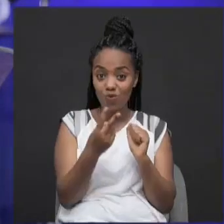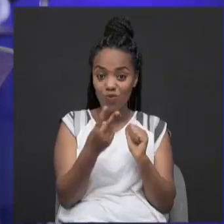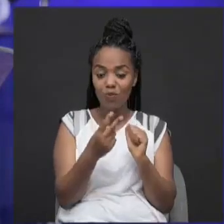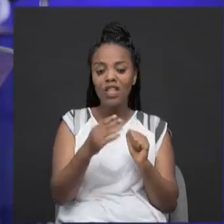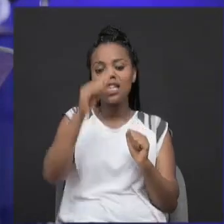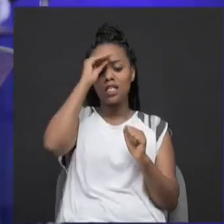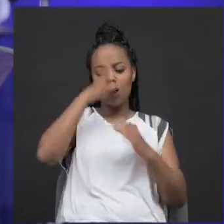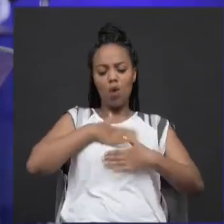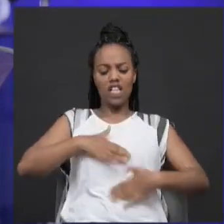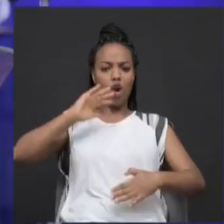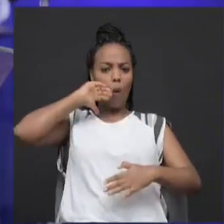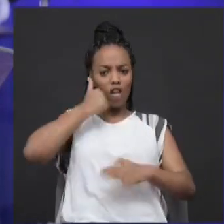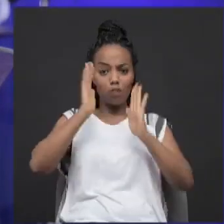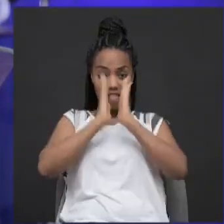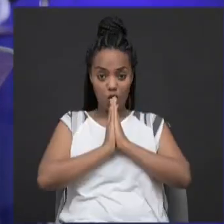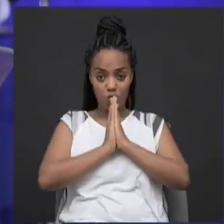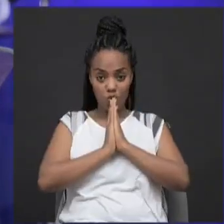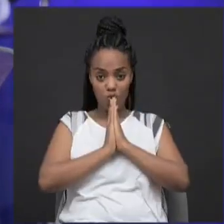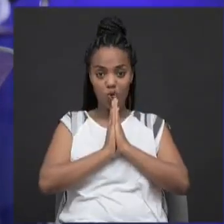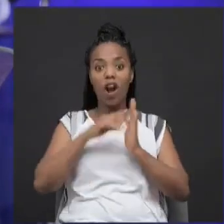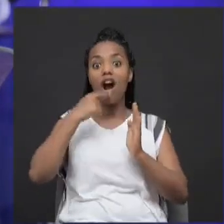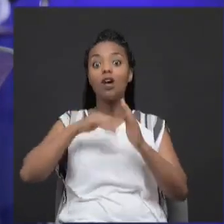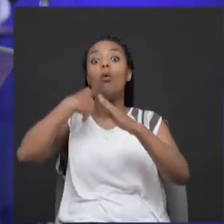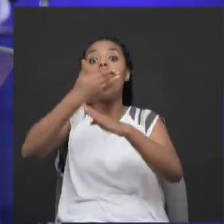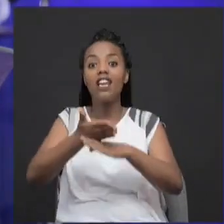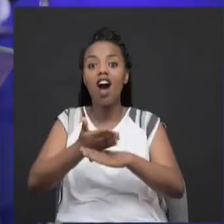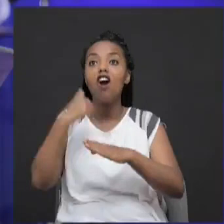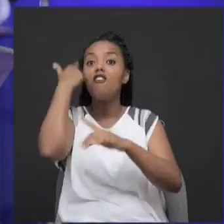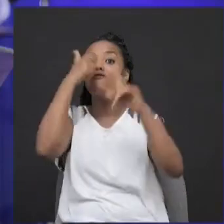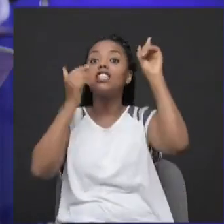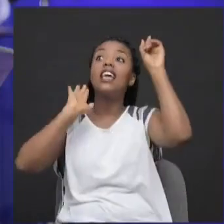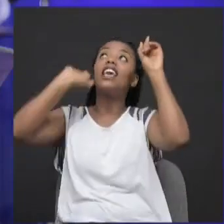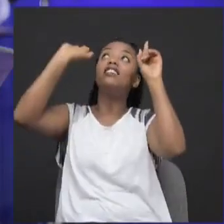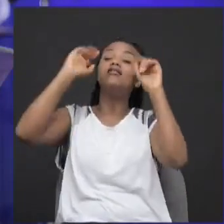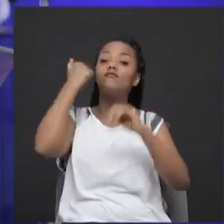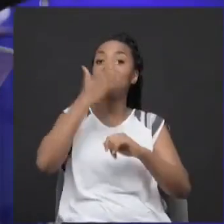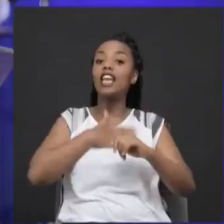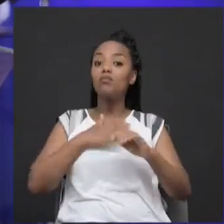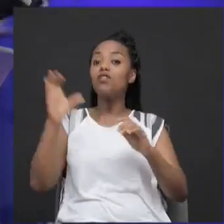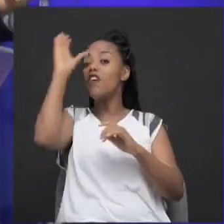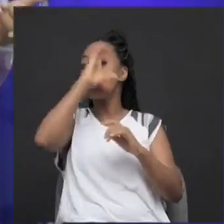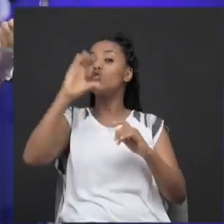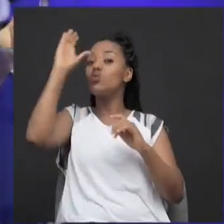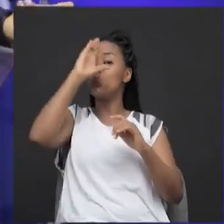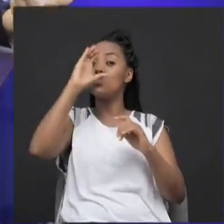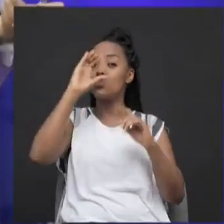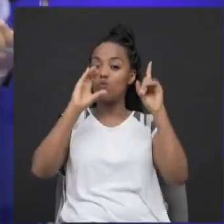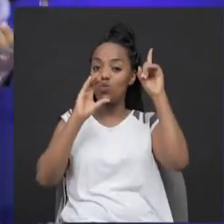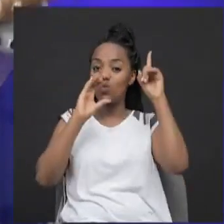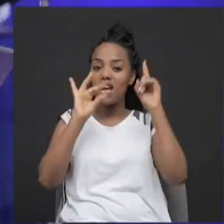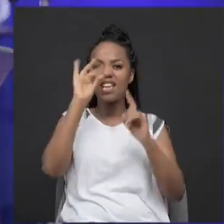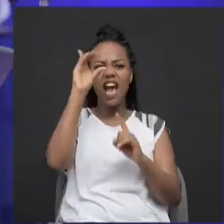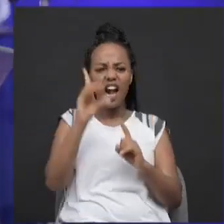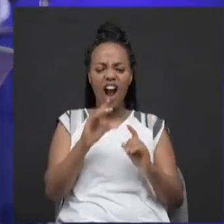ሰውነታቸውን አዋርደው ቢጸልዩ ካለ በኋላ ፊቴንም ቢፈልጉ ለካ